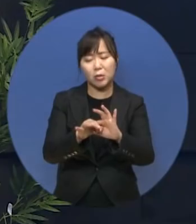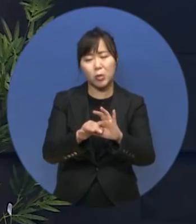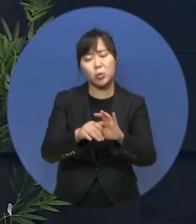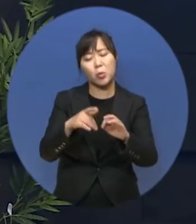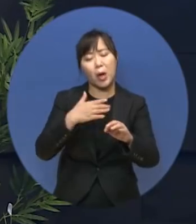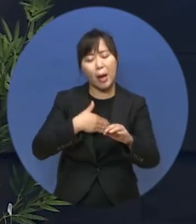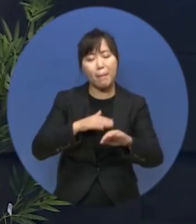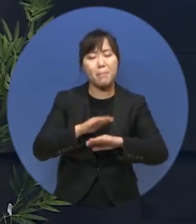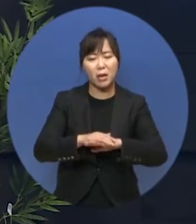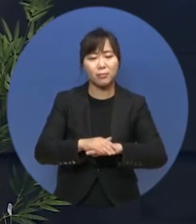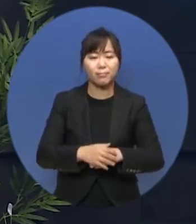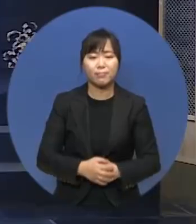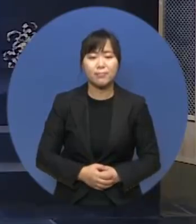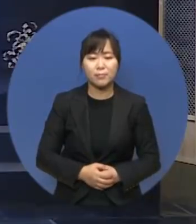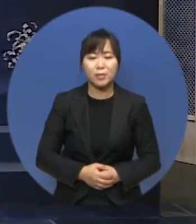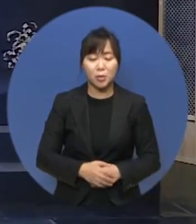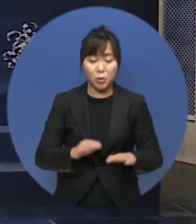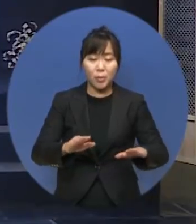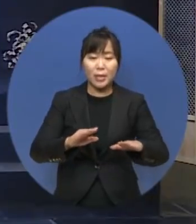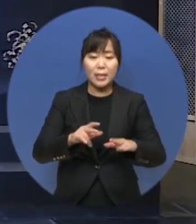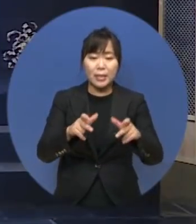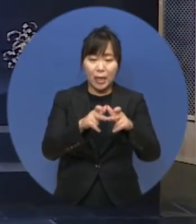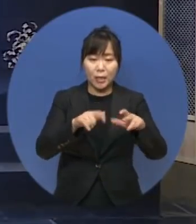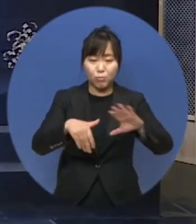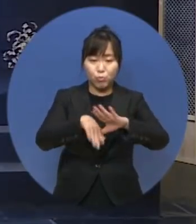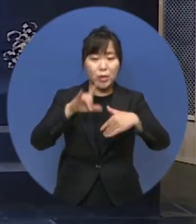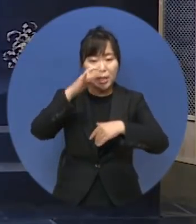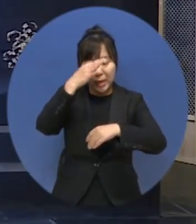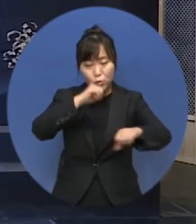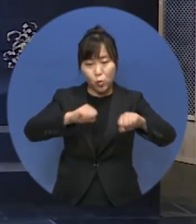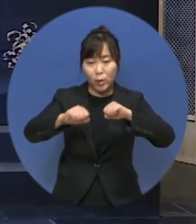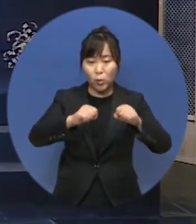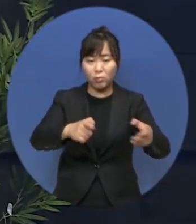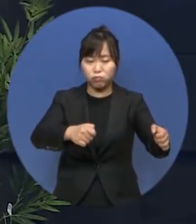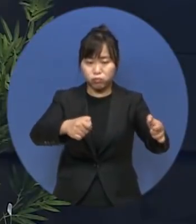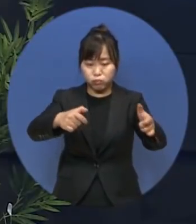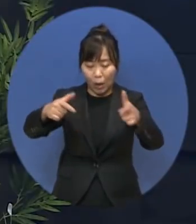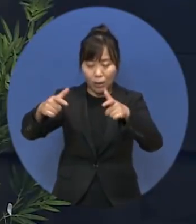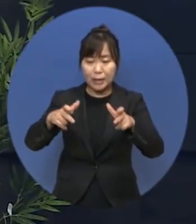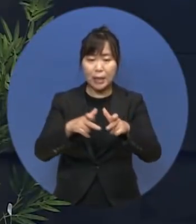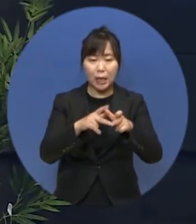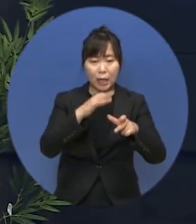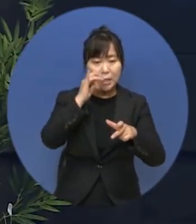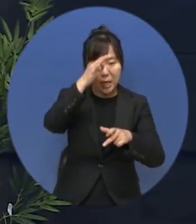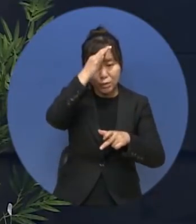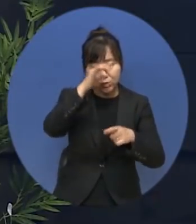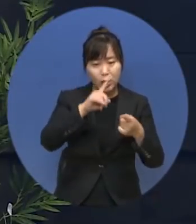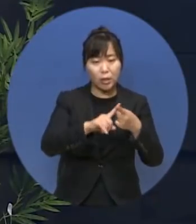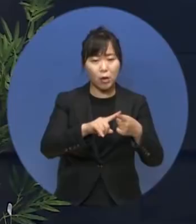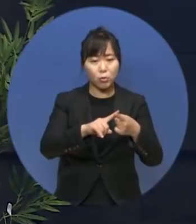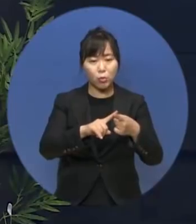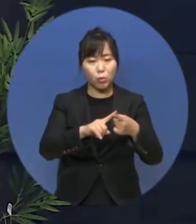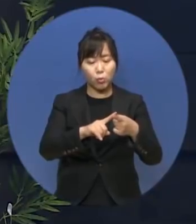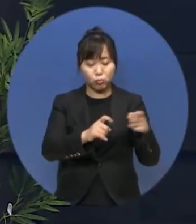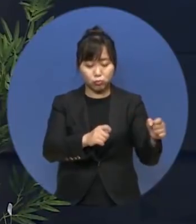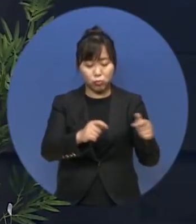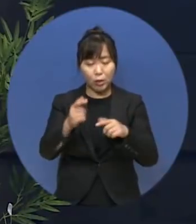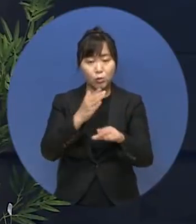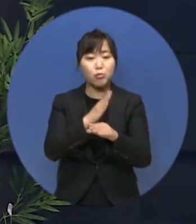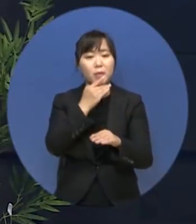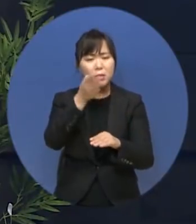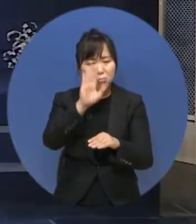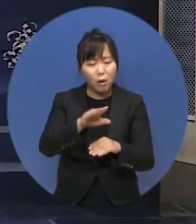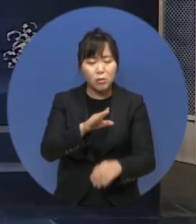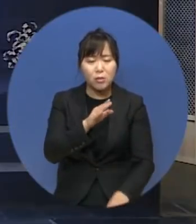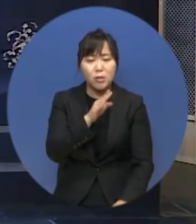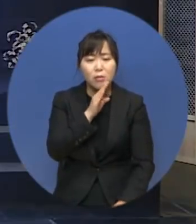있습니다. 본 연구에서는 장애인들이 문화예술 활동이 증가하고 장애예술 규모 또한 확장되고 있지만은